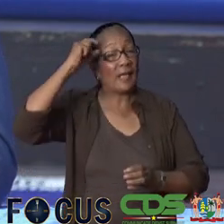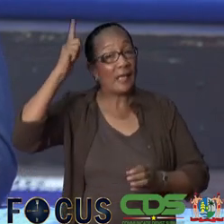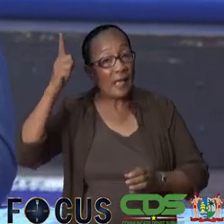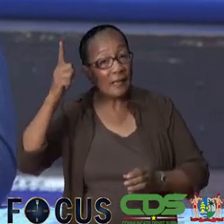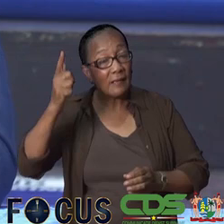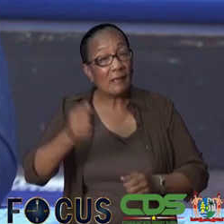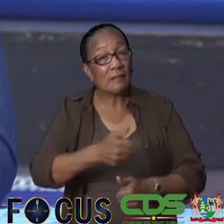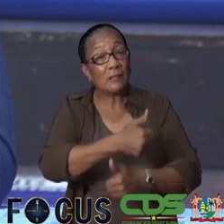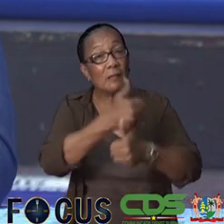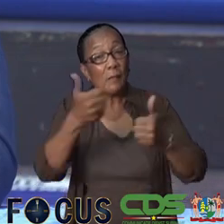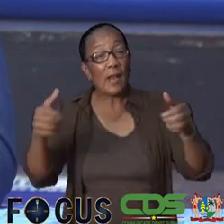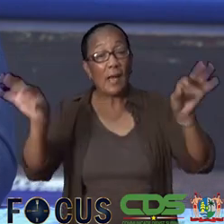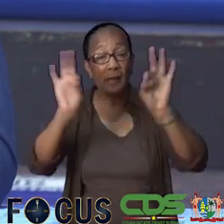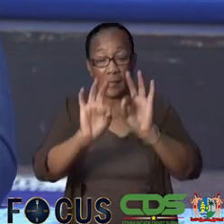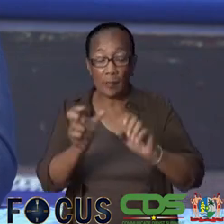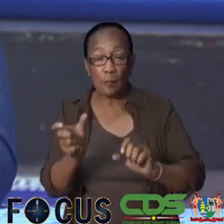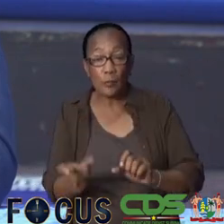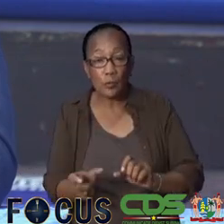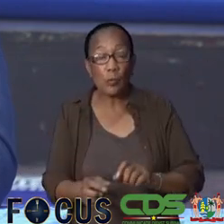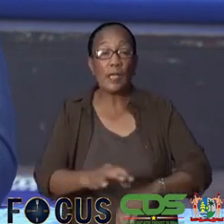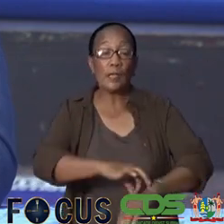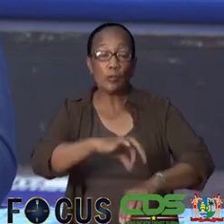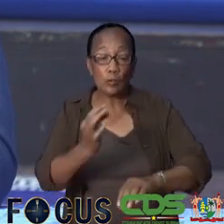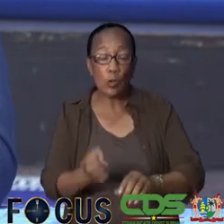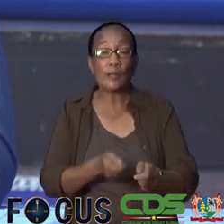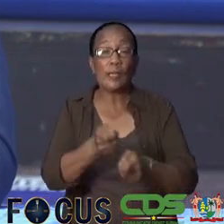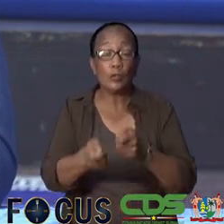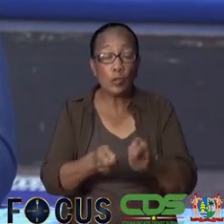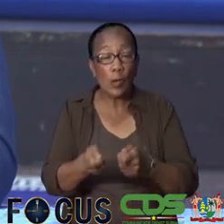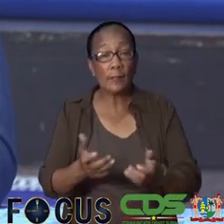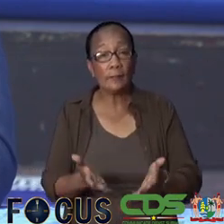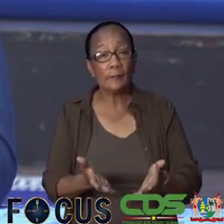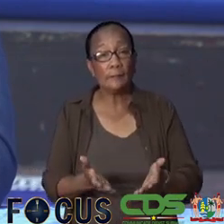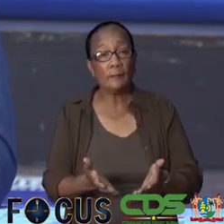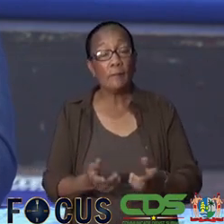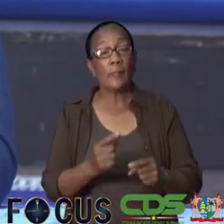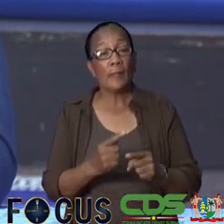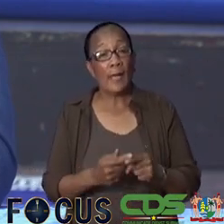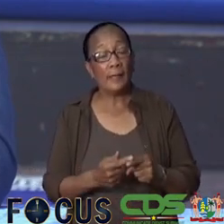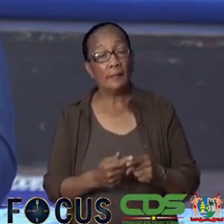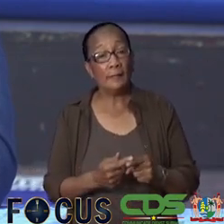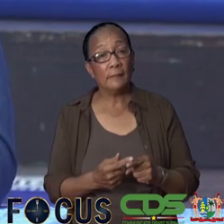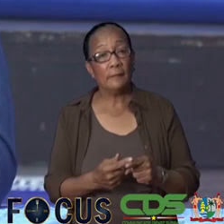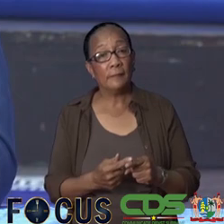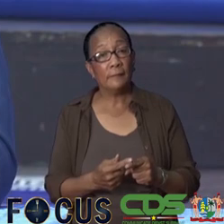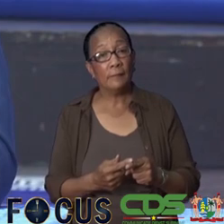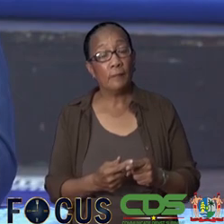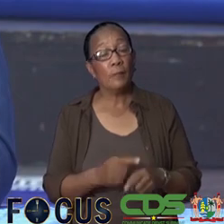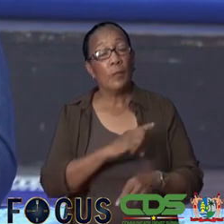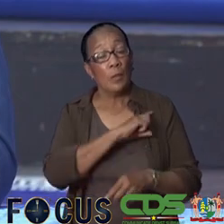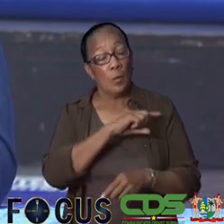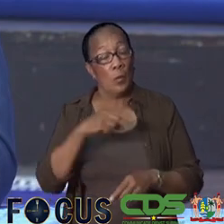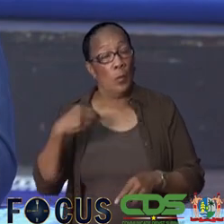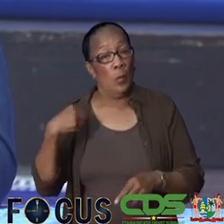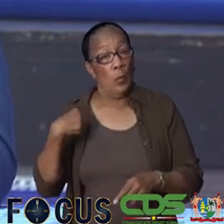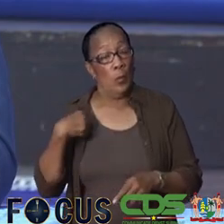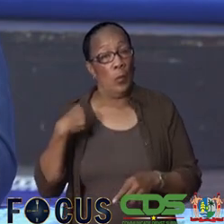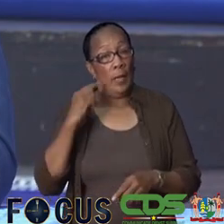toppers in healthcare en in gezondheidszorg. En wij als